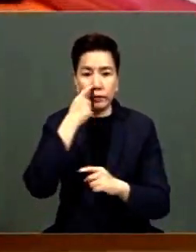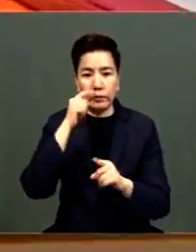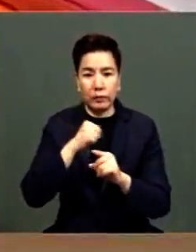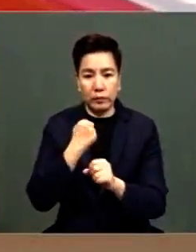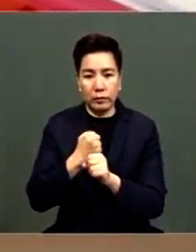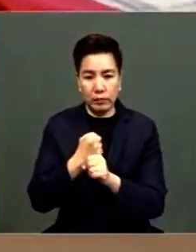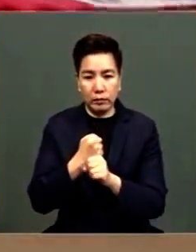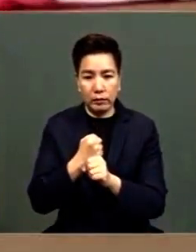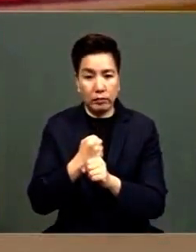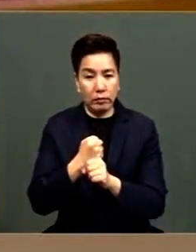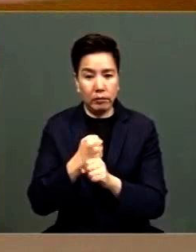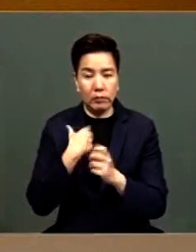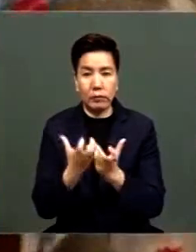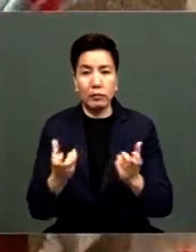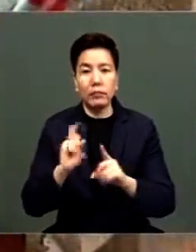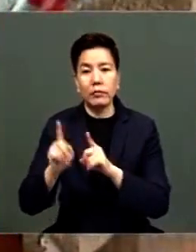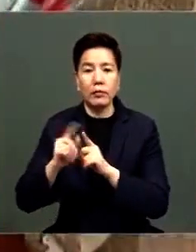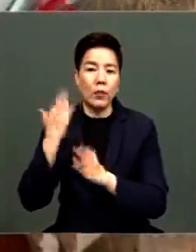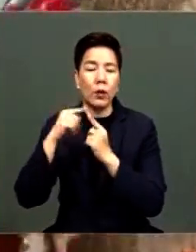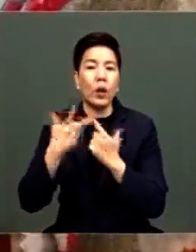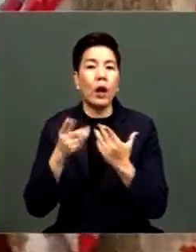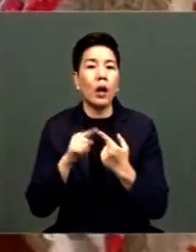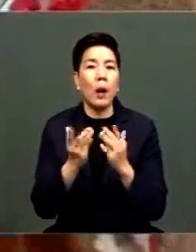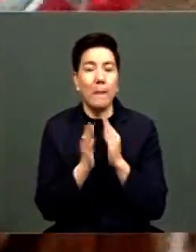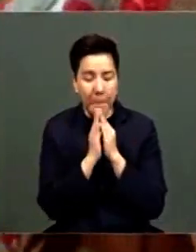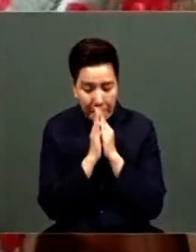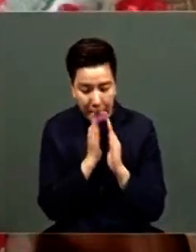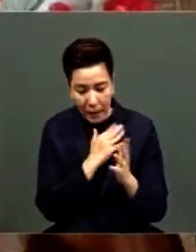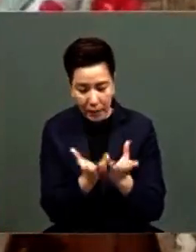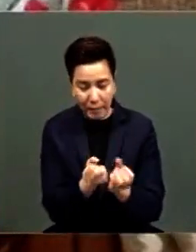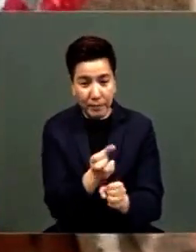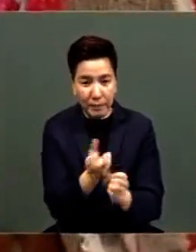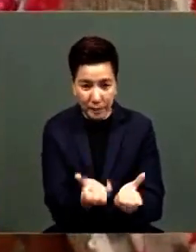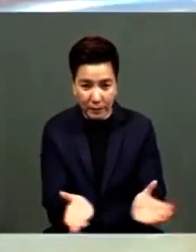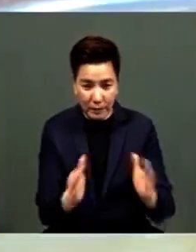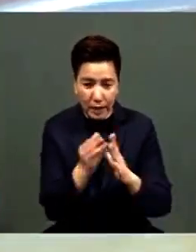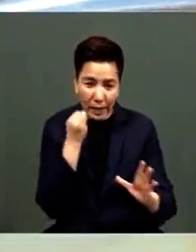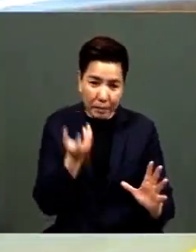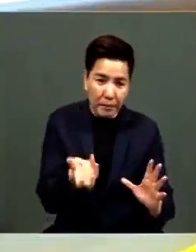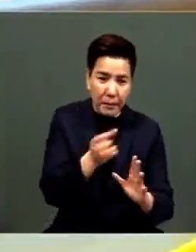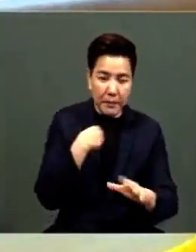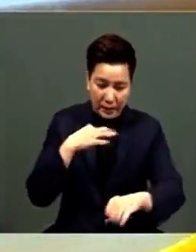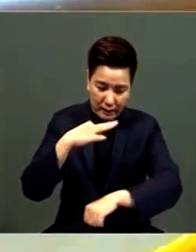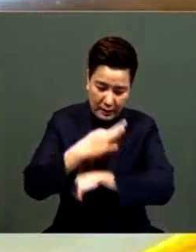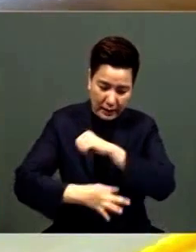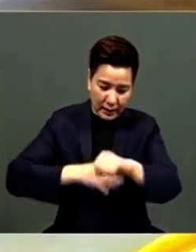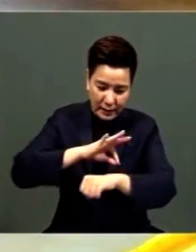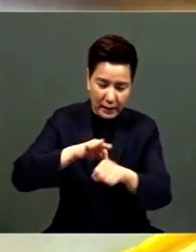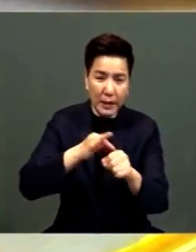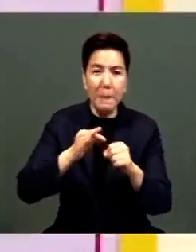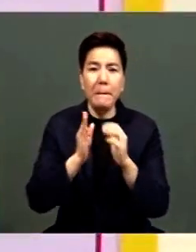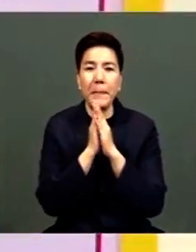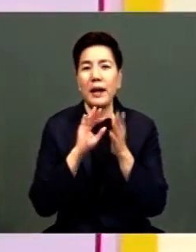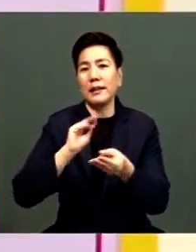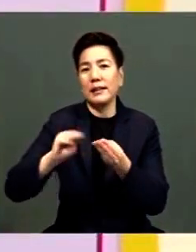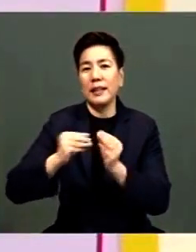แขวนโบราณและจากการร่วมกิจกรรมส่งน้ำพระนะคะประชาชนจะได้รับของที่ระลึกเป็นสายสินจากหลวงพ่อโสธรอีกด้วย